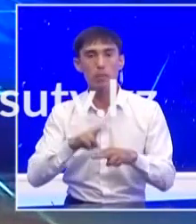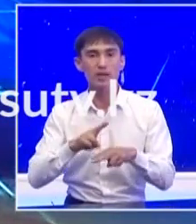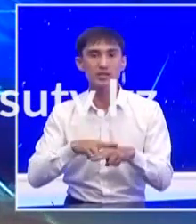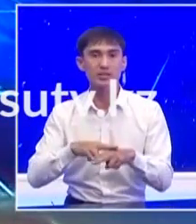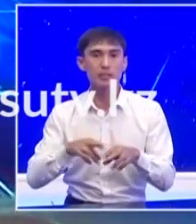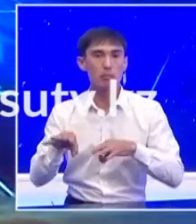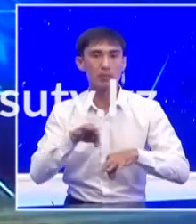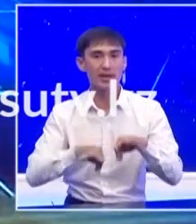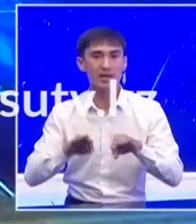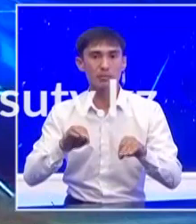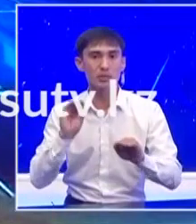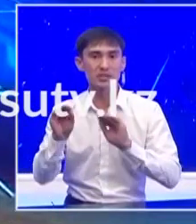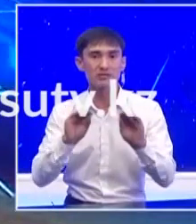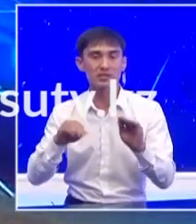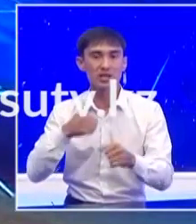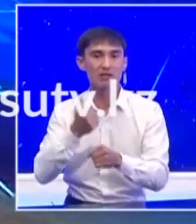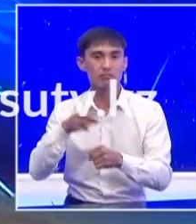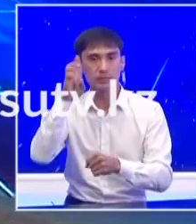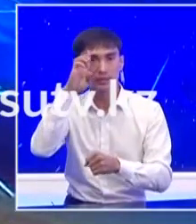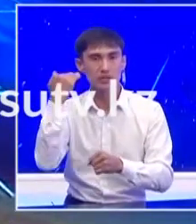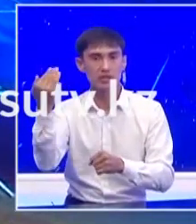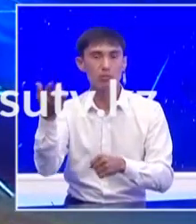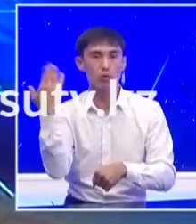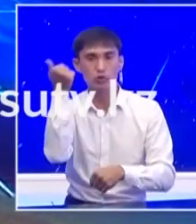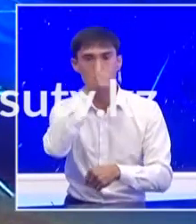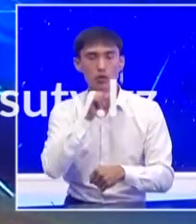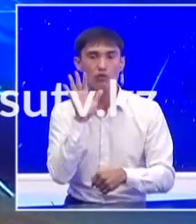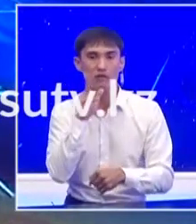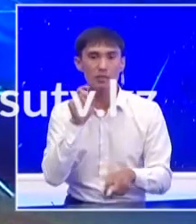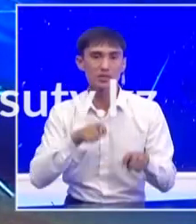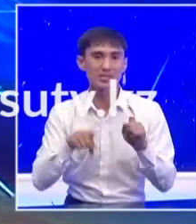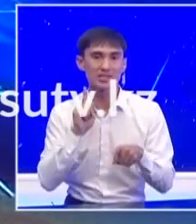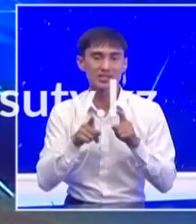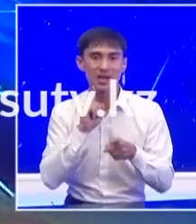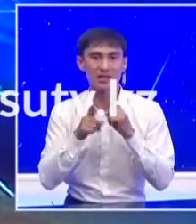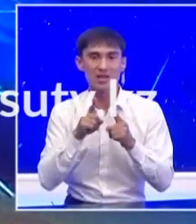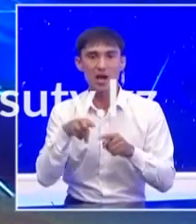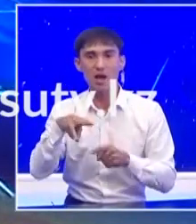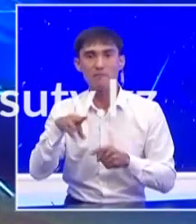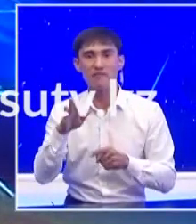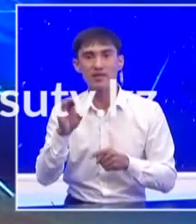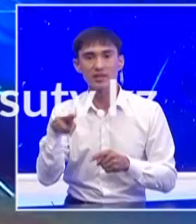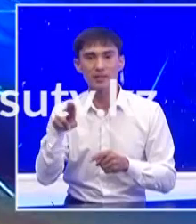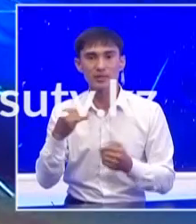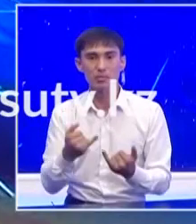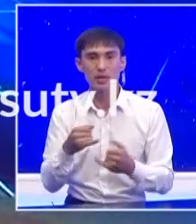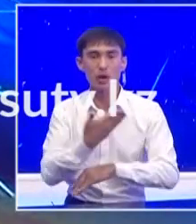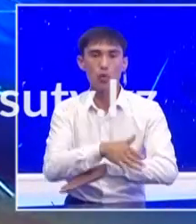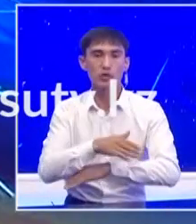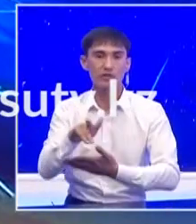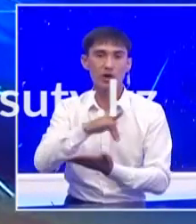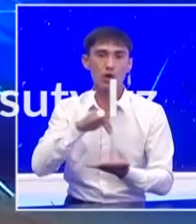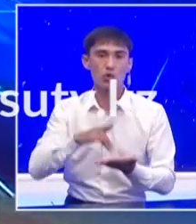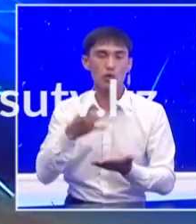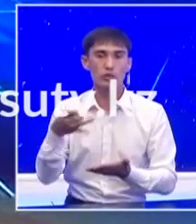стражи порядка презентовали главе государства в прошлом году во время заседания коллегии МВД. И вот теперь на улицах